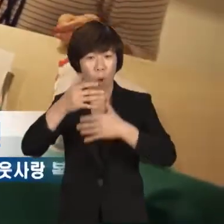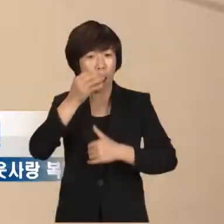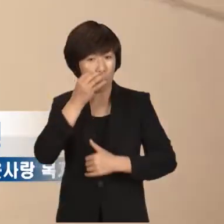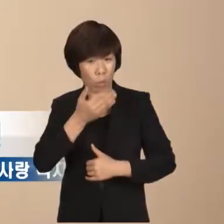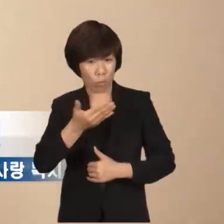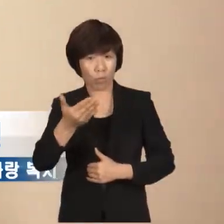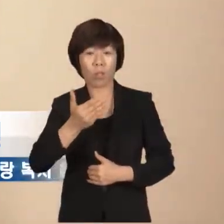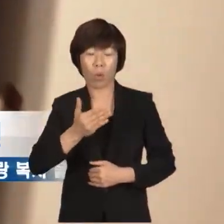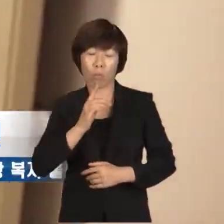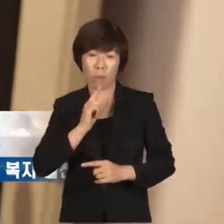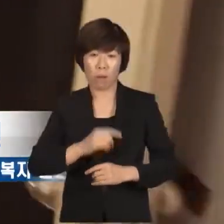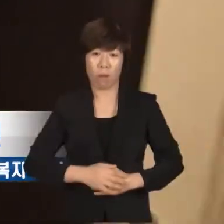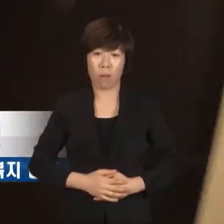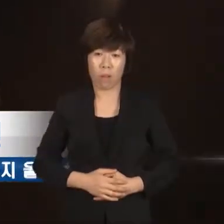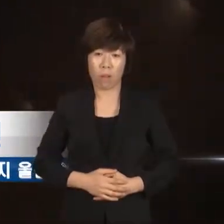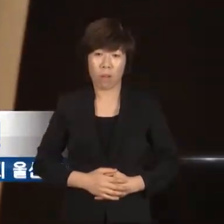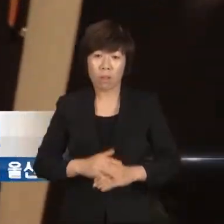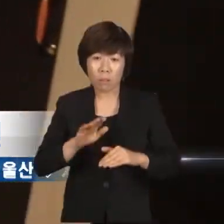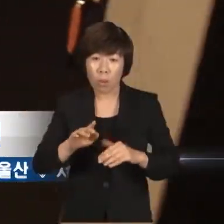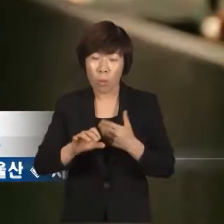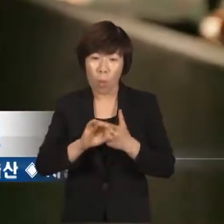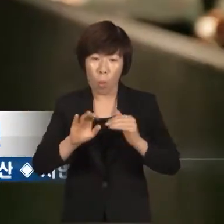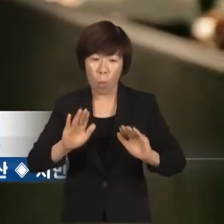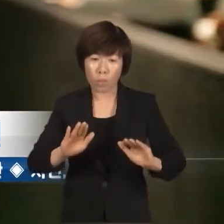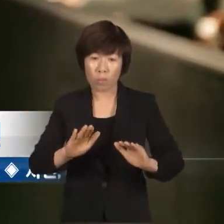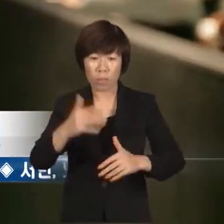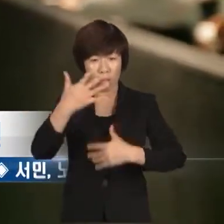영화에 관련된 축제가 진행된 걸까요?